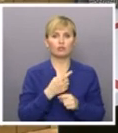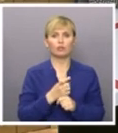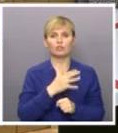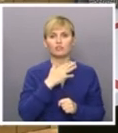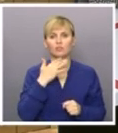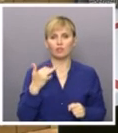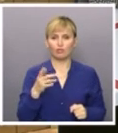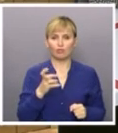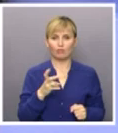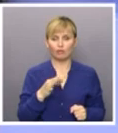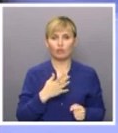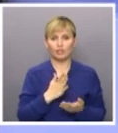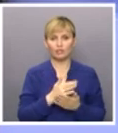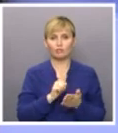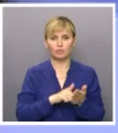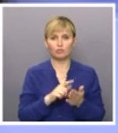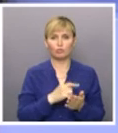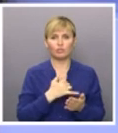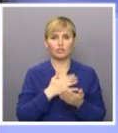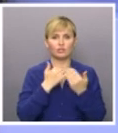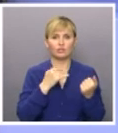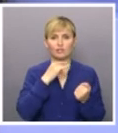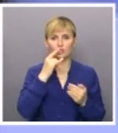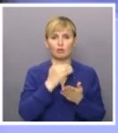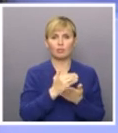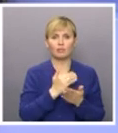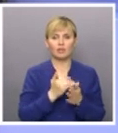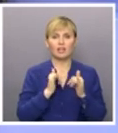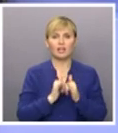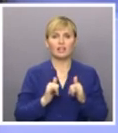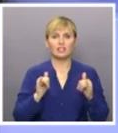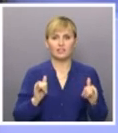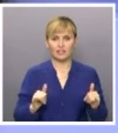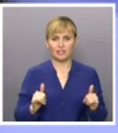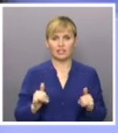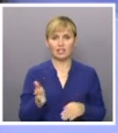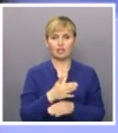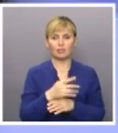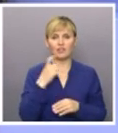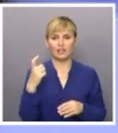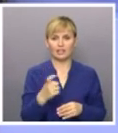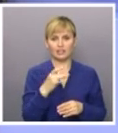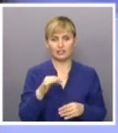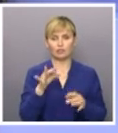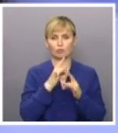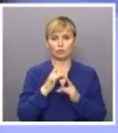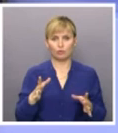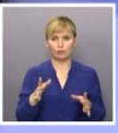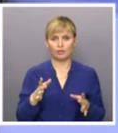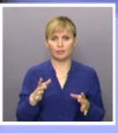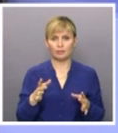из них, на мой взгляд, в том, что нет у нас в Казахстане нет программы по развитию рыбного хозяйства и в целом, и аквакультуры в частности. То